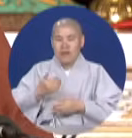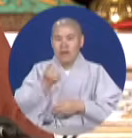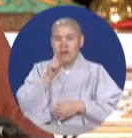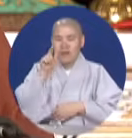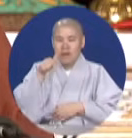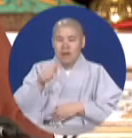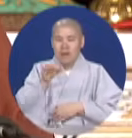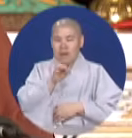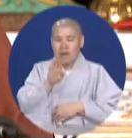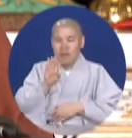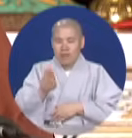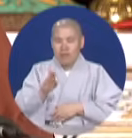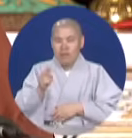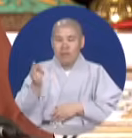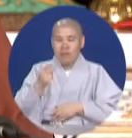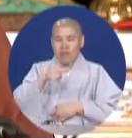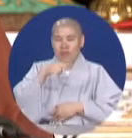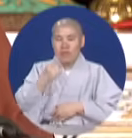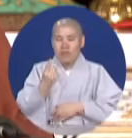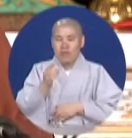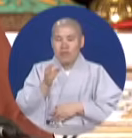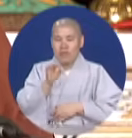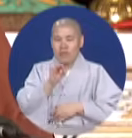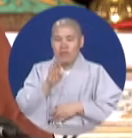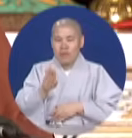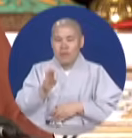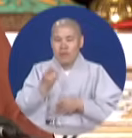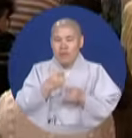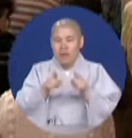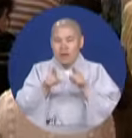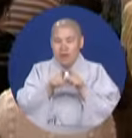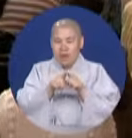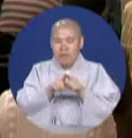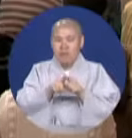동시에 이루어가는 그런 불자가 될 수가 있습니다.